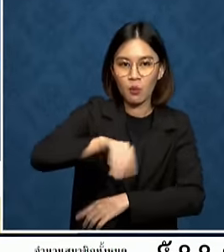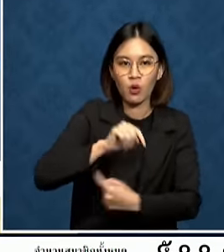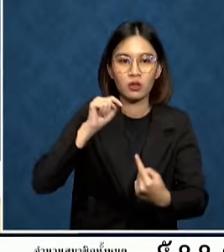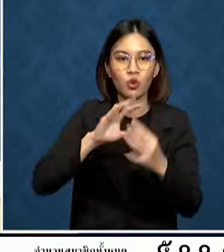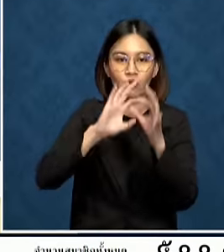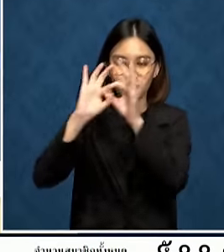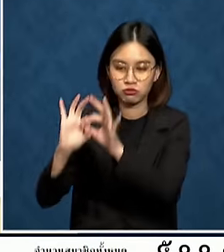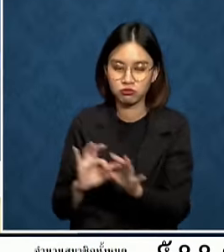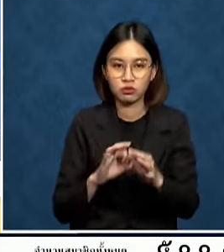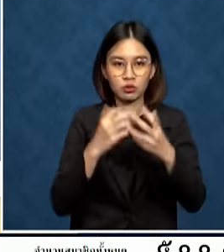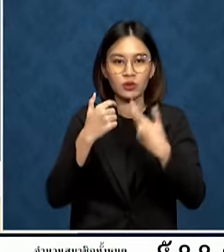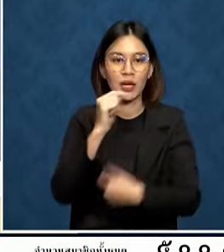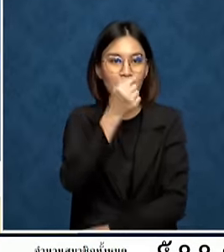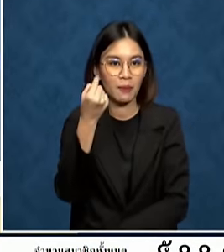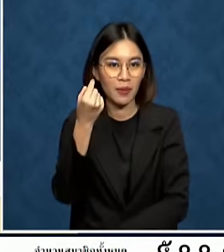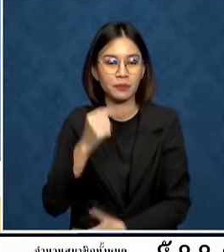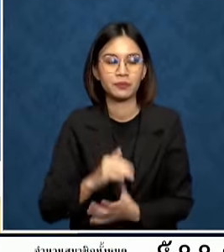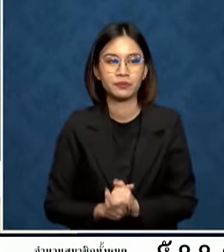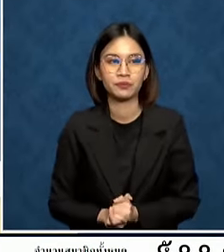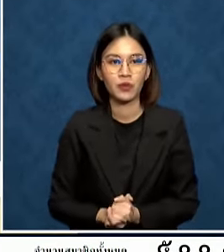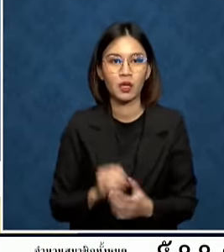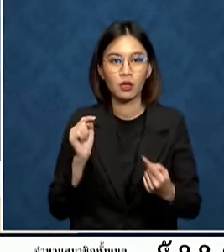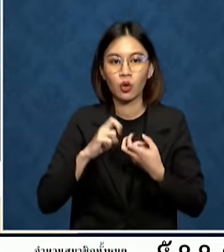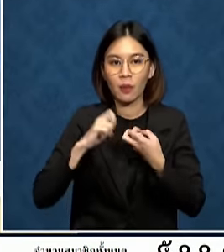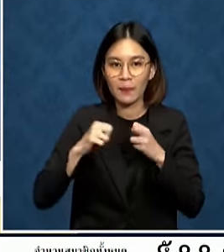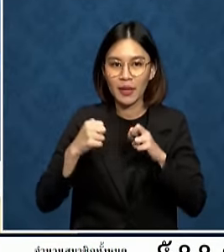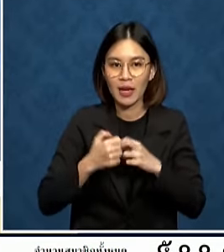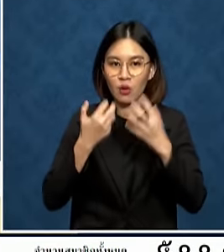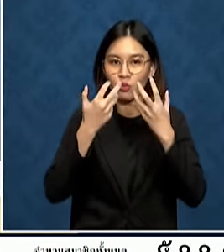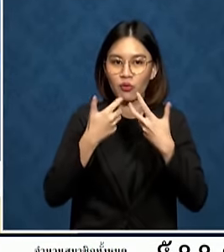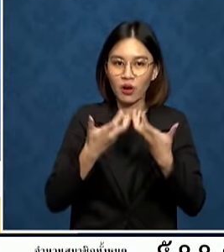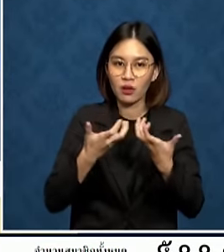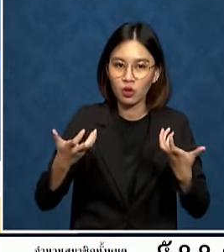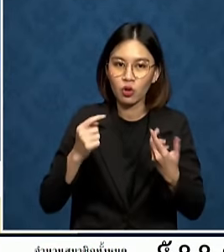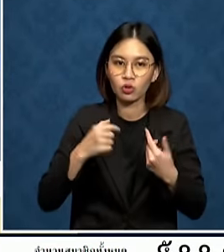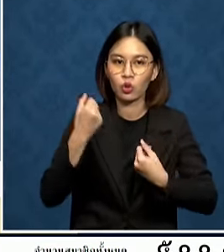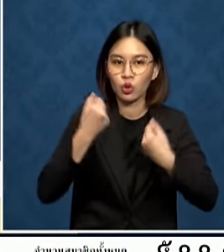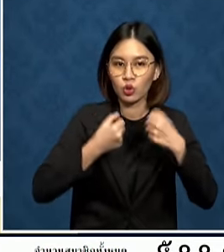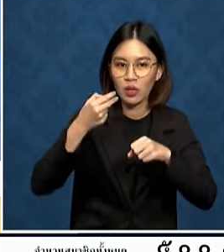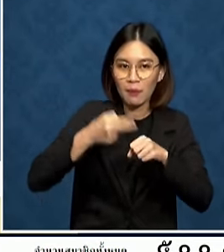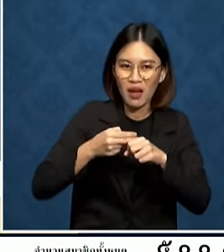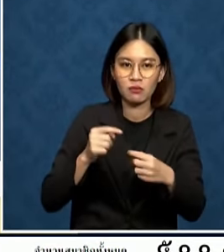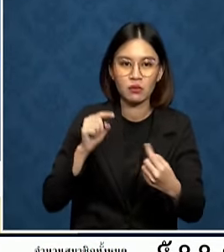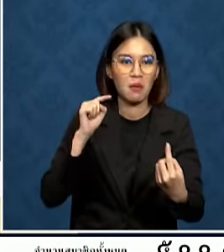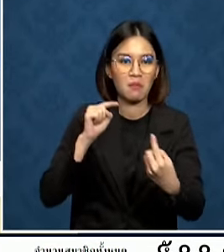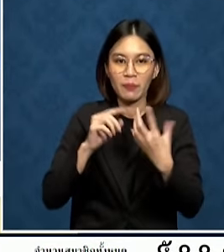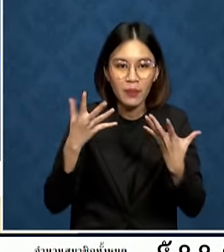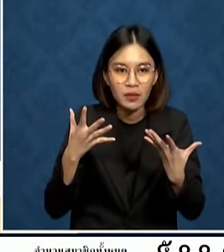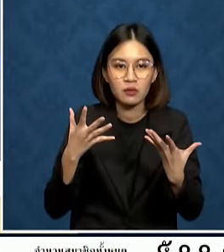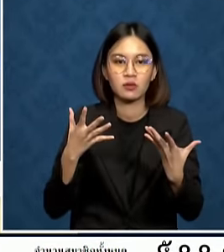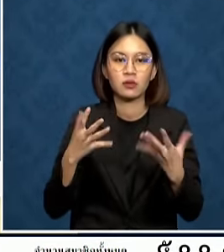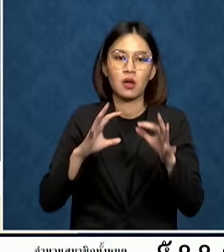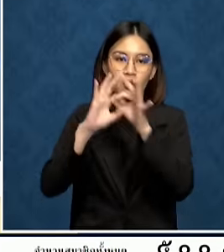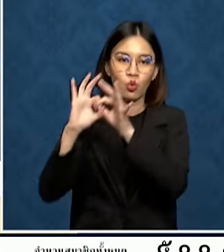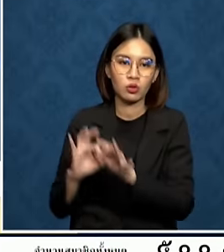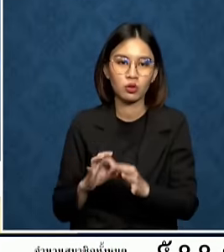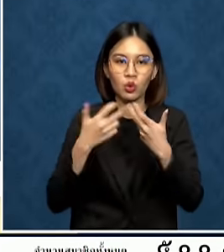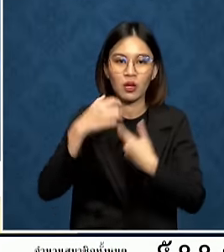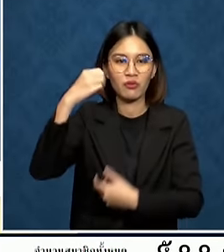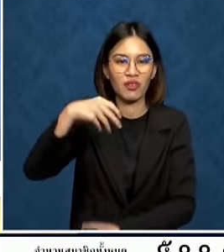อุตสาหกรรมใหม่ได้เอาเรื่องแรกก่อนครับสำหรับปัญหาอุตสาหกรรมชิส่วนยานยนต์สันดาบไม่สามารถเข้าสู่ห่วงโซ่อุตสาหกรรมยานยนต์ไฟ